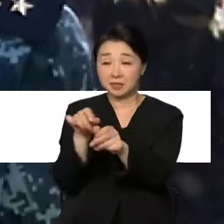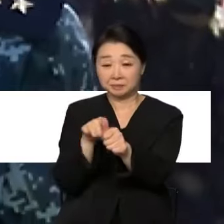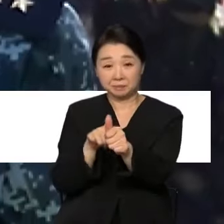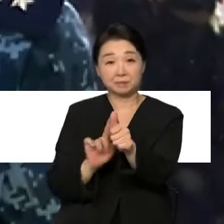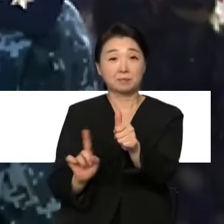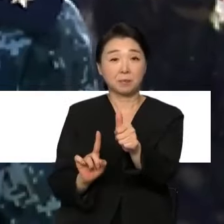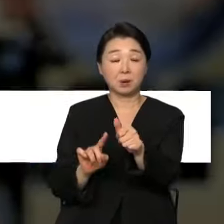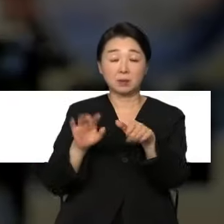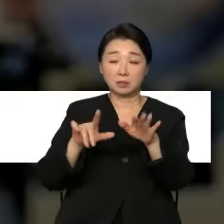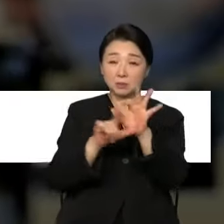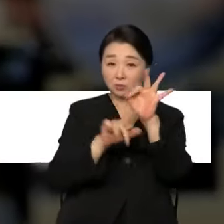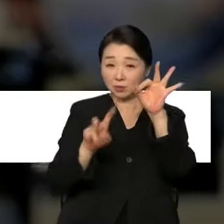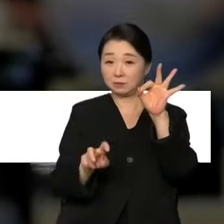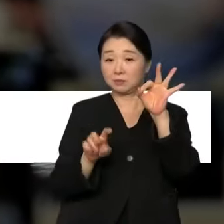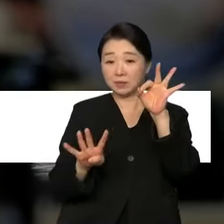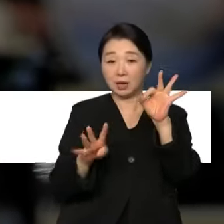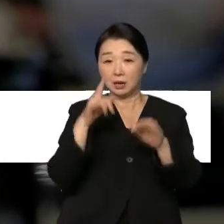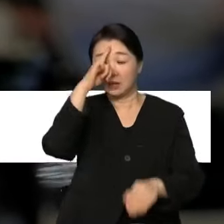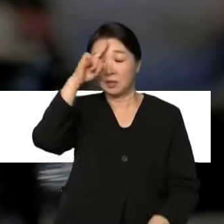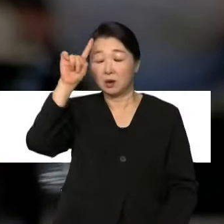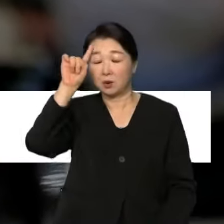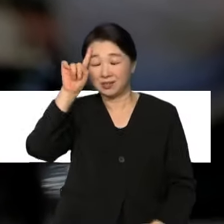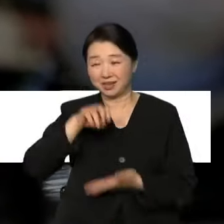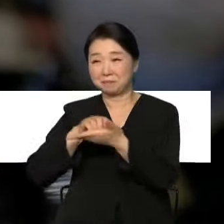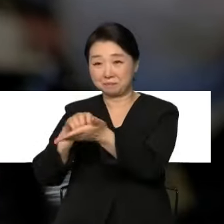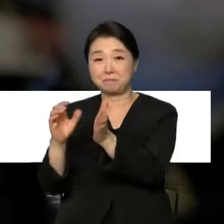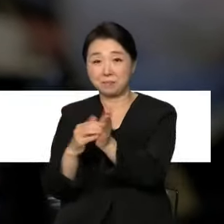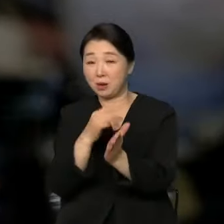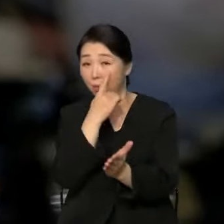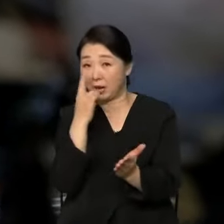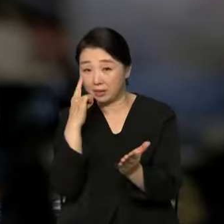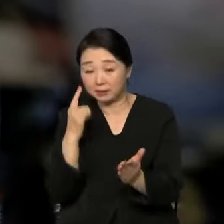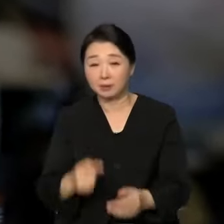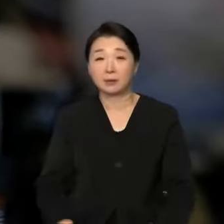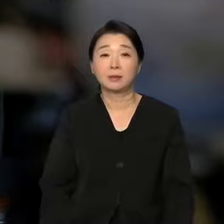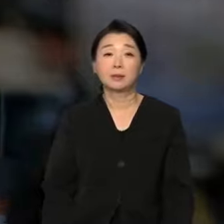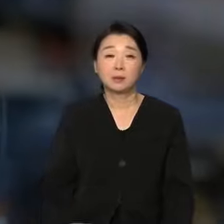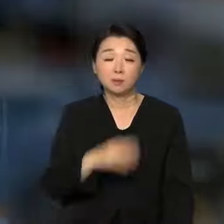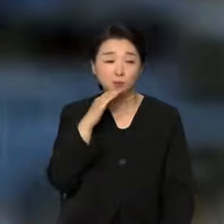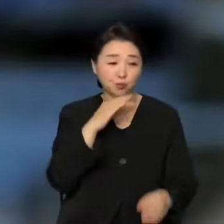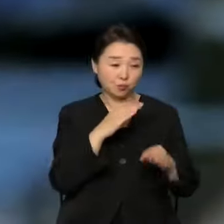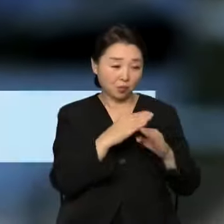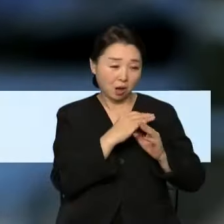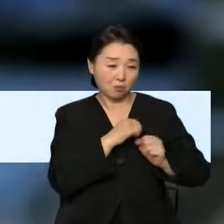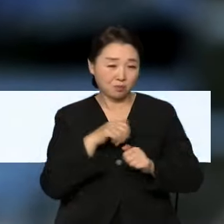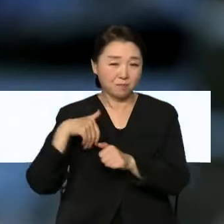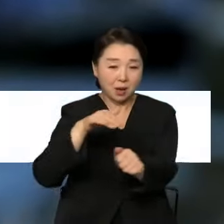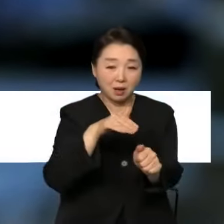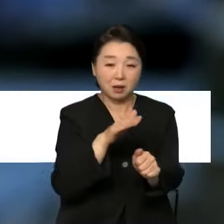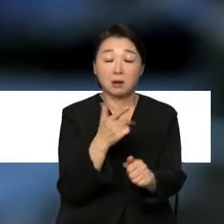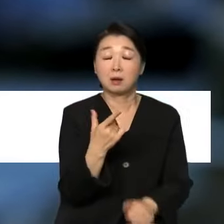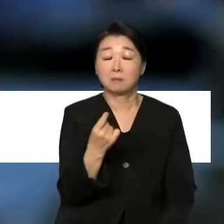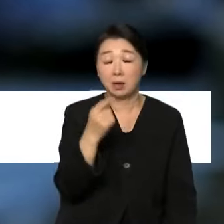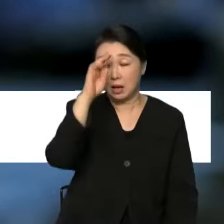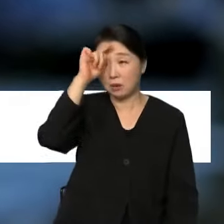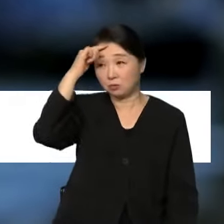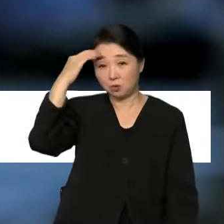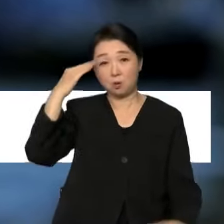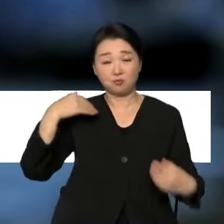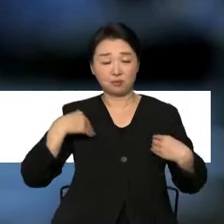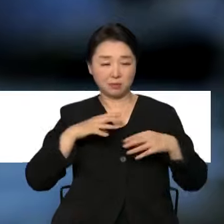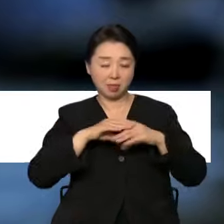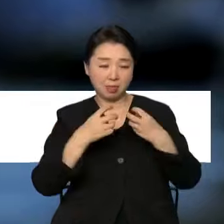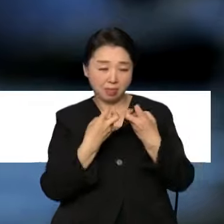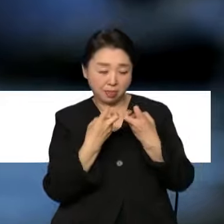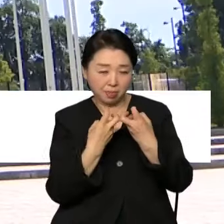부총참모장은 현지 시간 24일 러시아 입국이 확인됐습니다. 북한군의 전투 투입 임박이 예상되자 우리 정부도 대응에